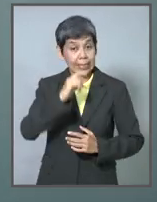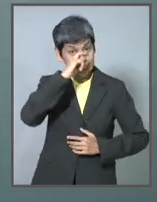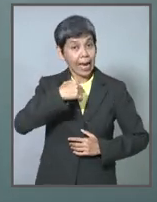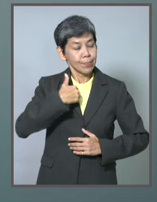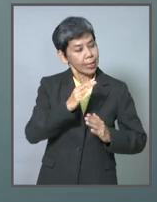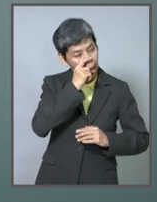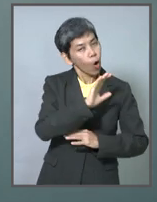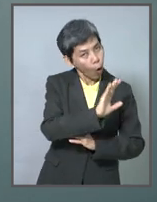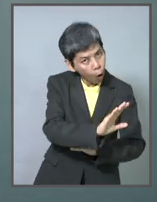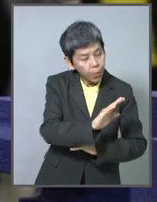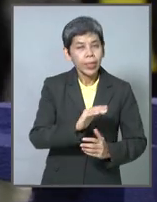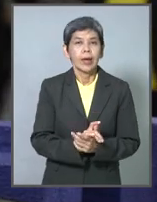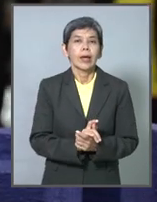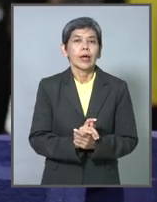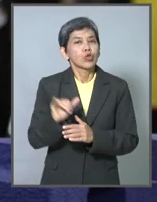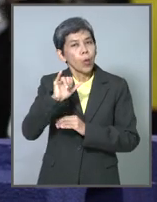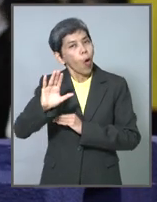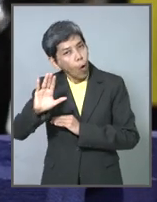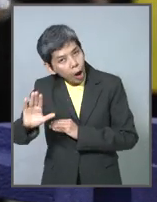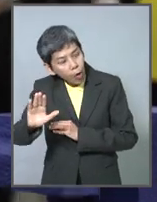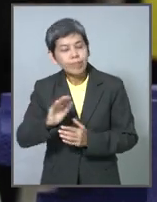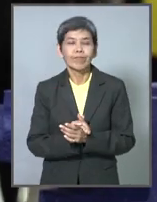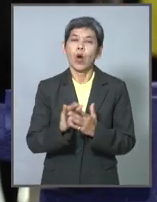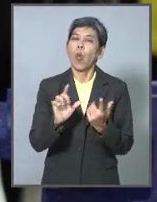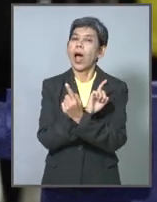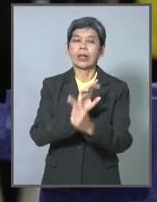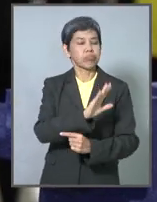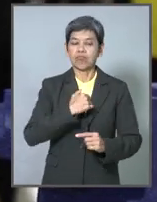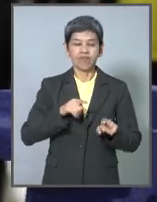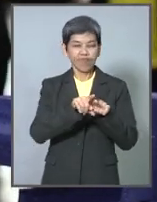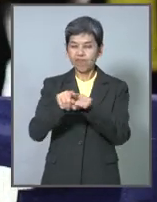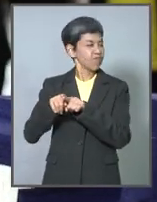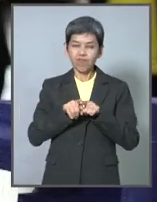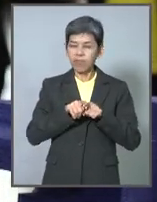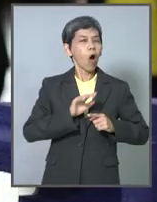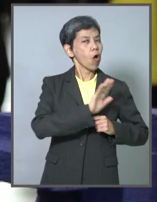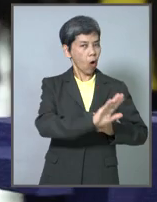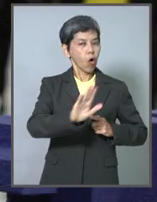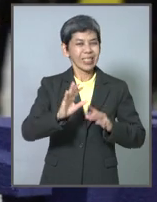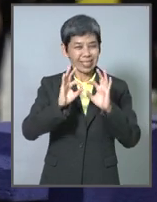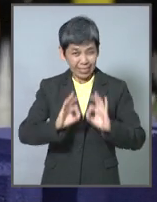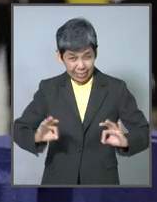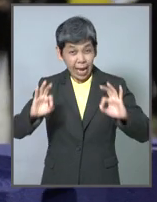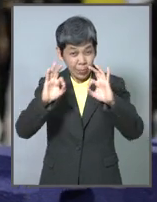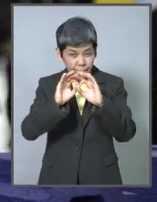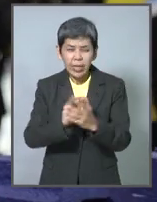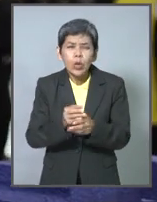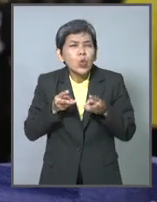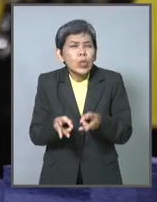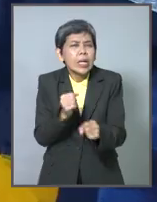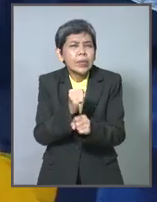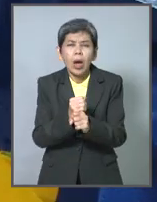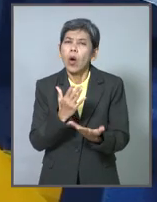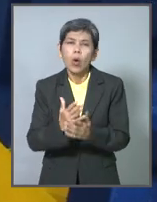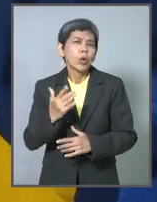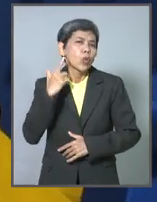บบหนึ่งยุโรปก็แบบหนึ่งใช่ไหมคะเราจะไม่เหมือนกันเพราะฉะนั้นเนี่ยอันนี้หัวใจของการที่ทำยังไงจะให้คนปก